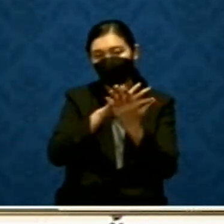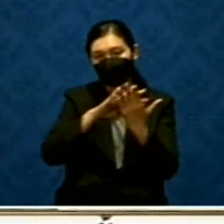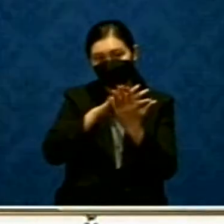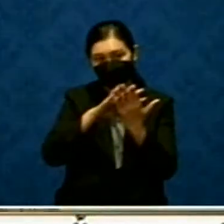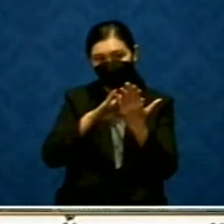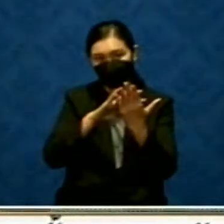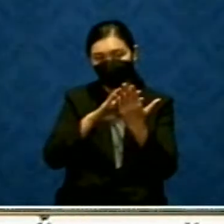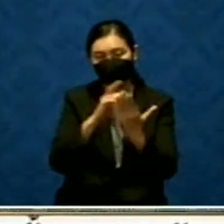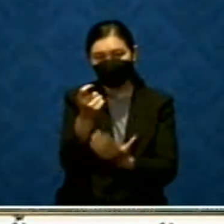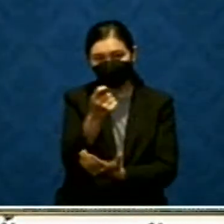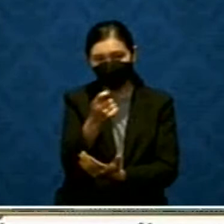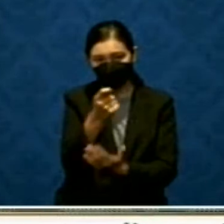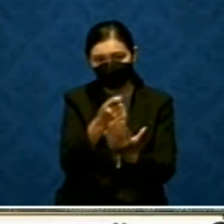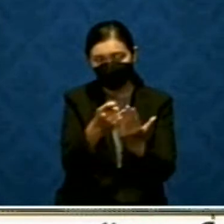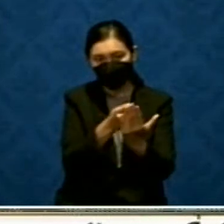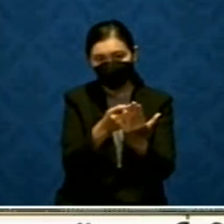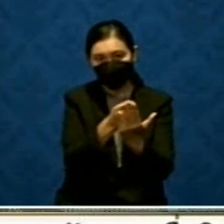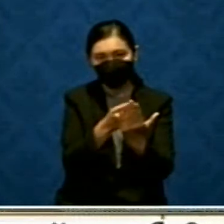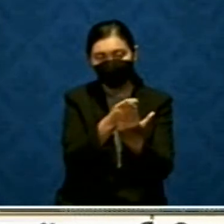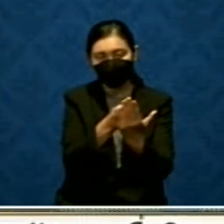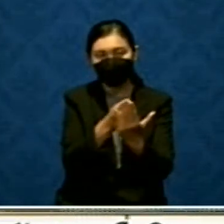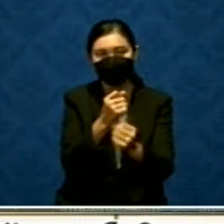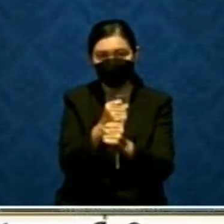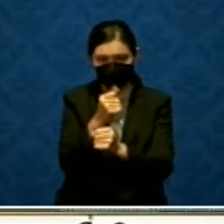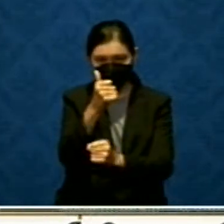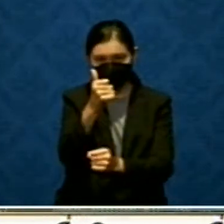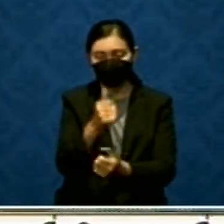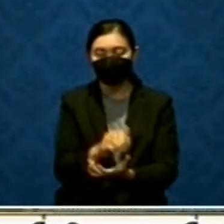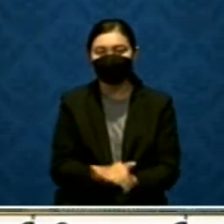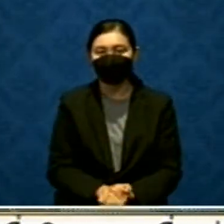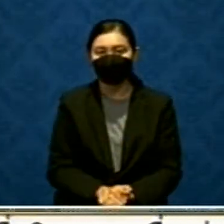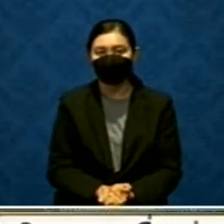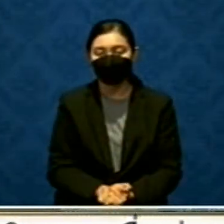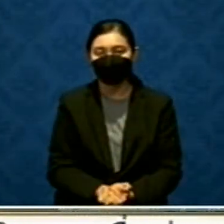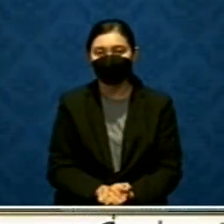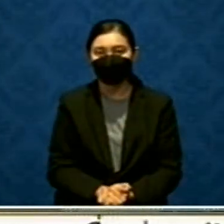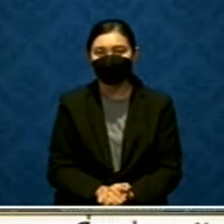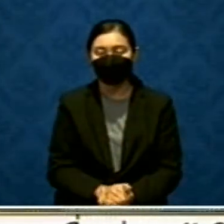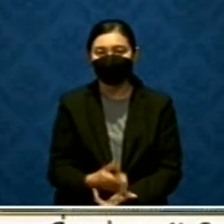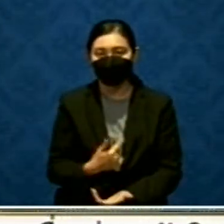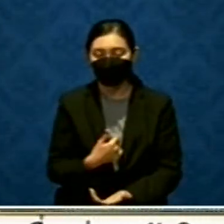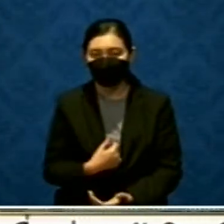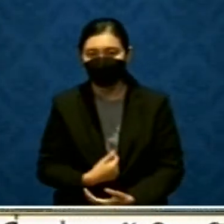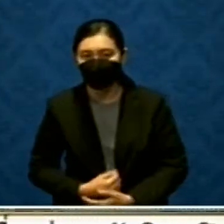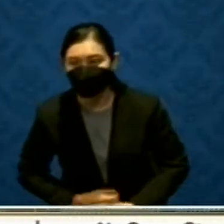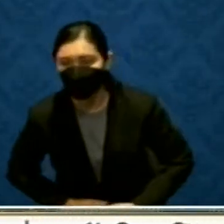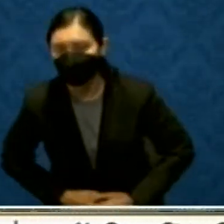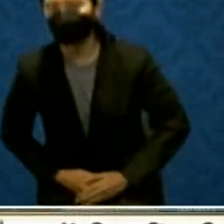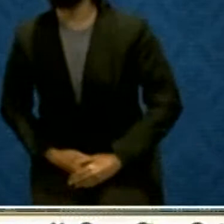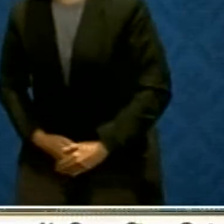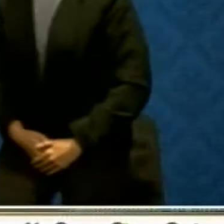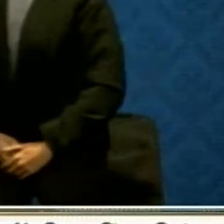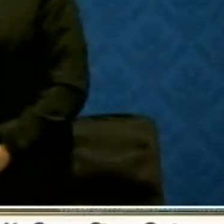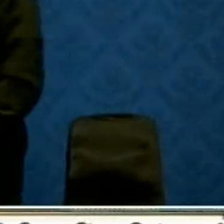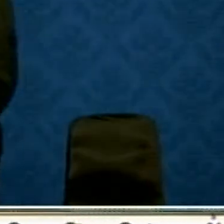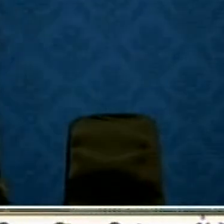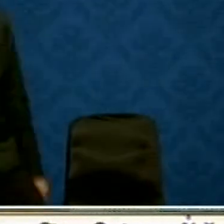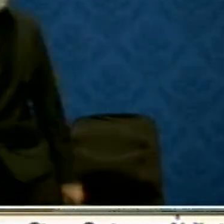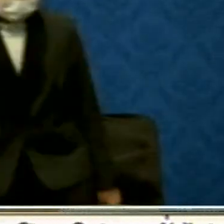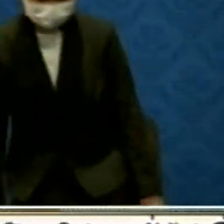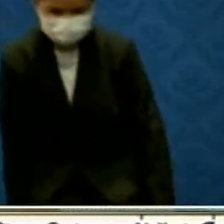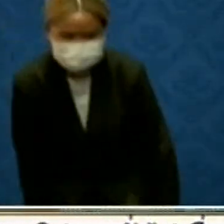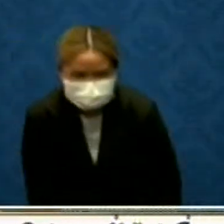ครับซึ่งเมื่อกี้ขึ้นมานะครับผมขอเรียนยืนยันกับท่านประธานอีกครั้งหนึ่งครับว่าแผนแม่บท MRMAP ของรัฐบา